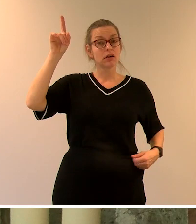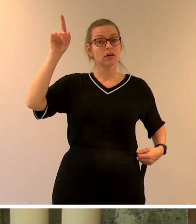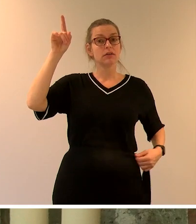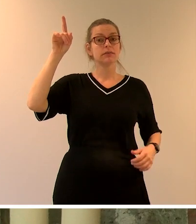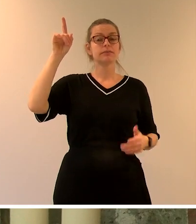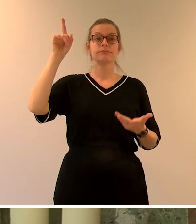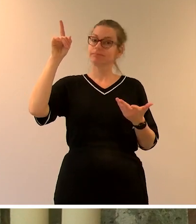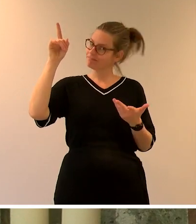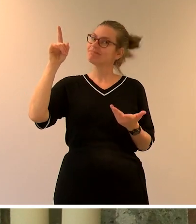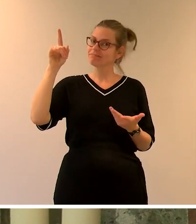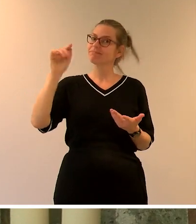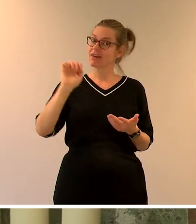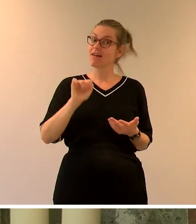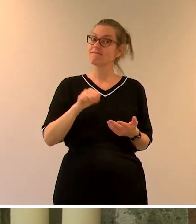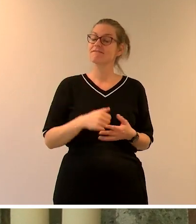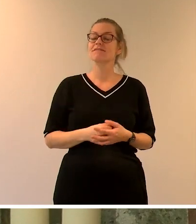Ja.